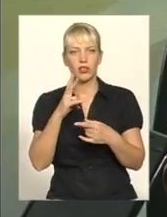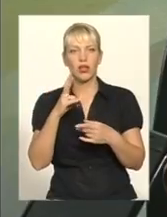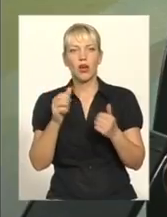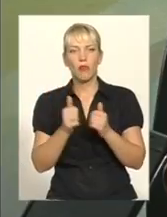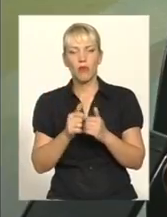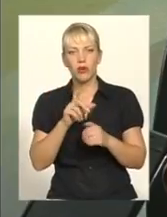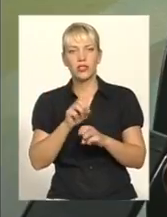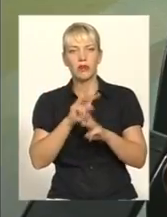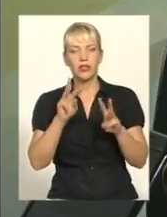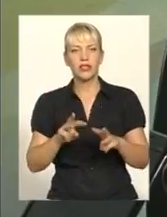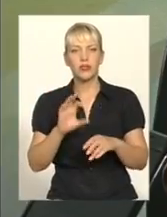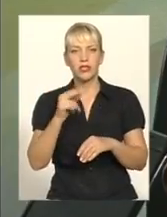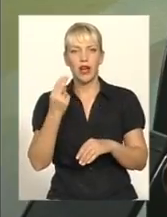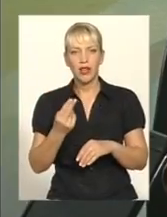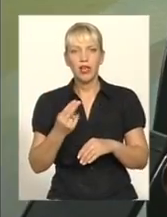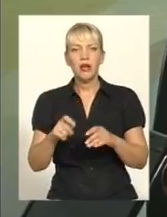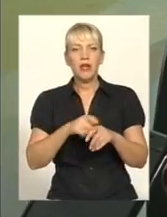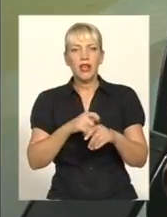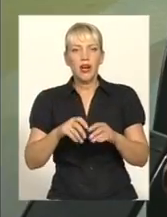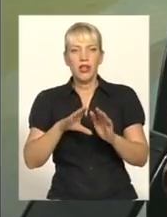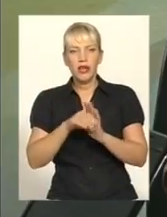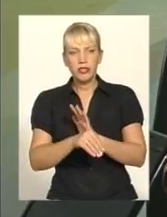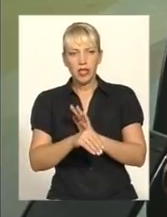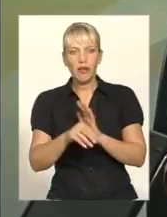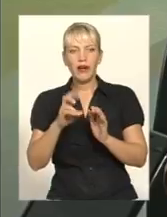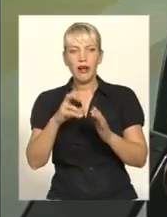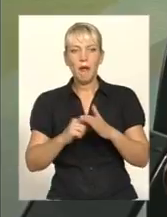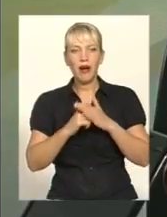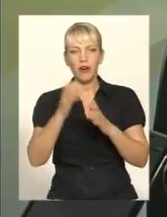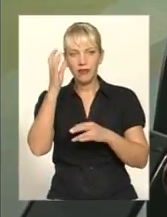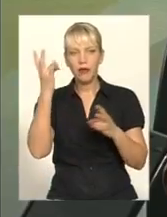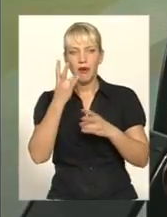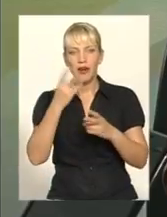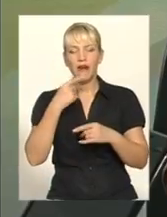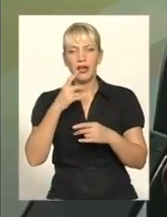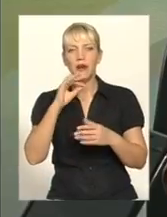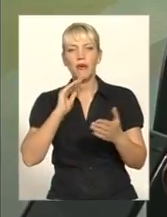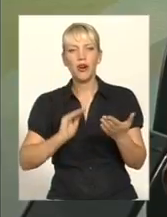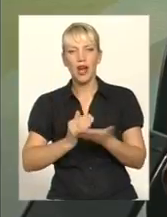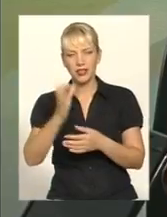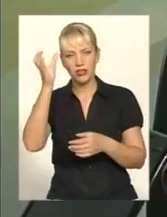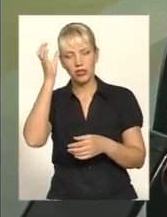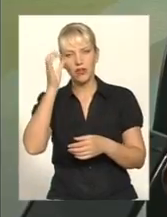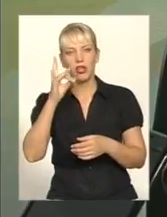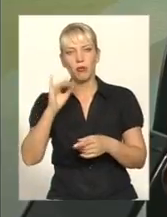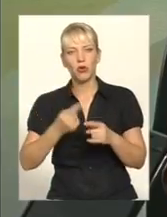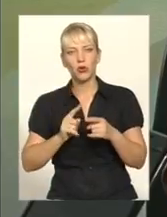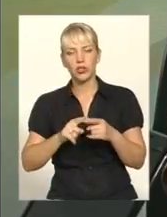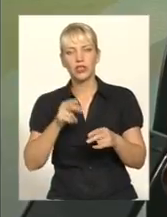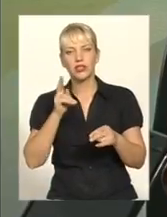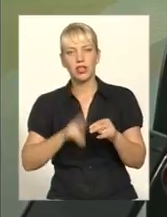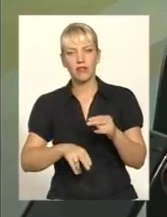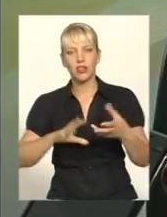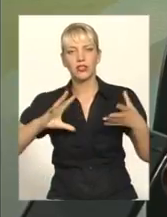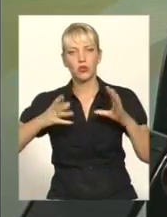забезпеченням усіх там соціальних, матеріальних, складових функціонування освіти, ми повинні говорити перш за все про якість освіти, тобто про той кінцевий результат,